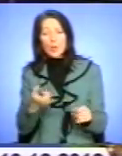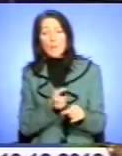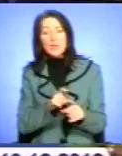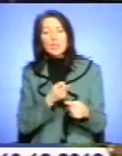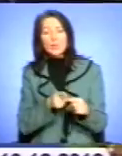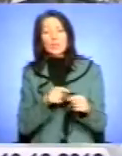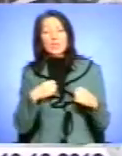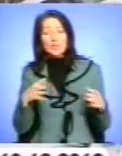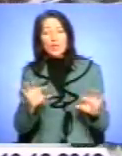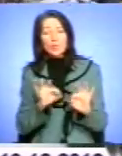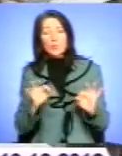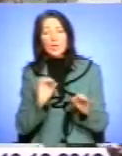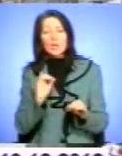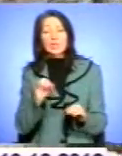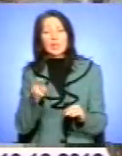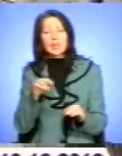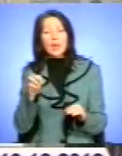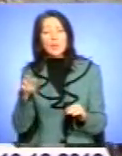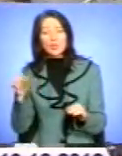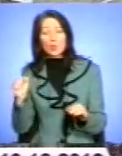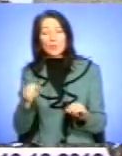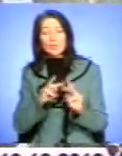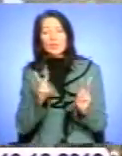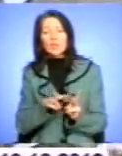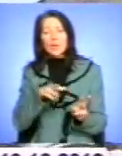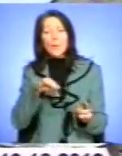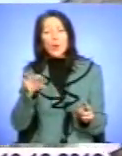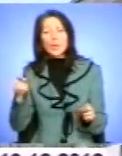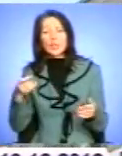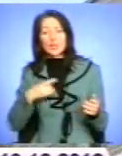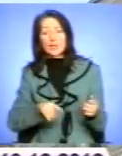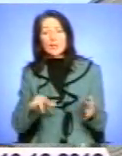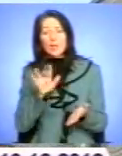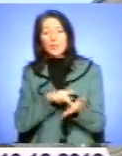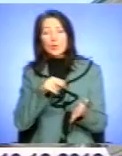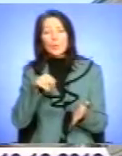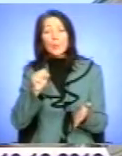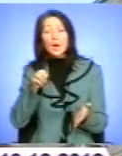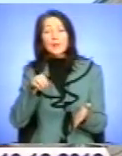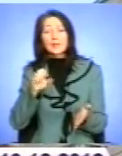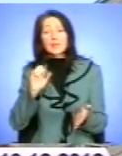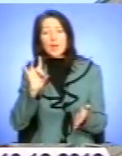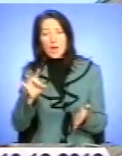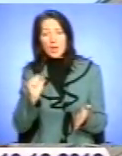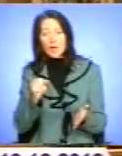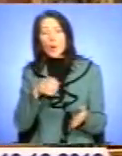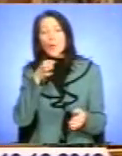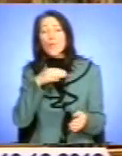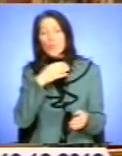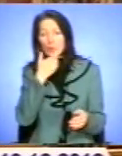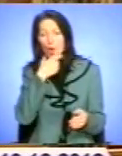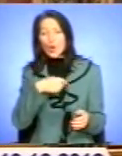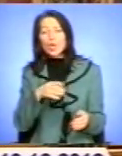Демчук. Святий Миколай народився в місті Патарі у благородних, правовірних і багатих батьків Феофана і